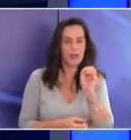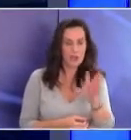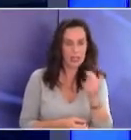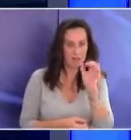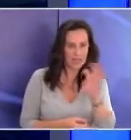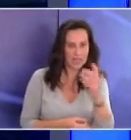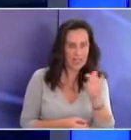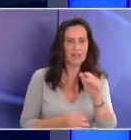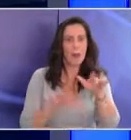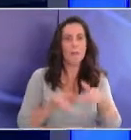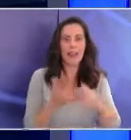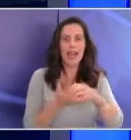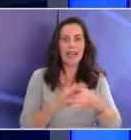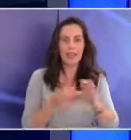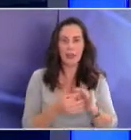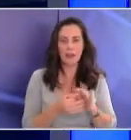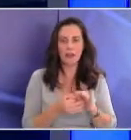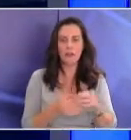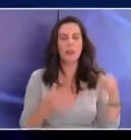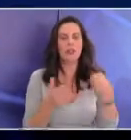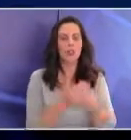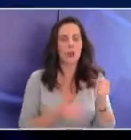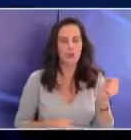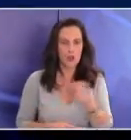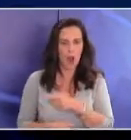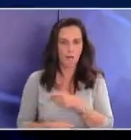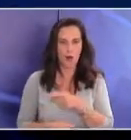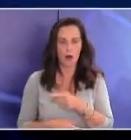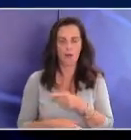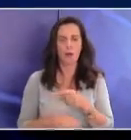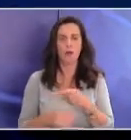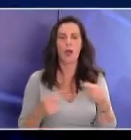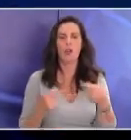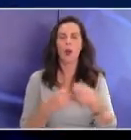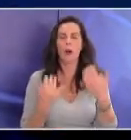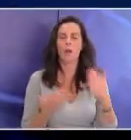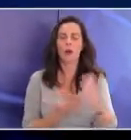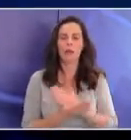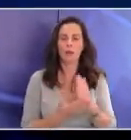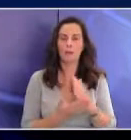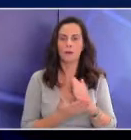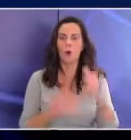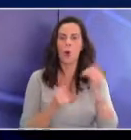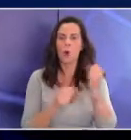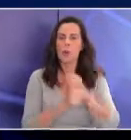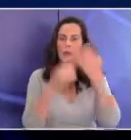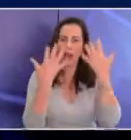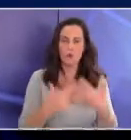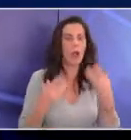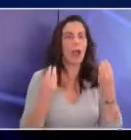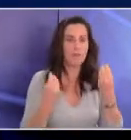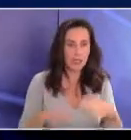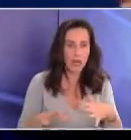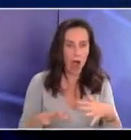סכום וירטואלי של כסף, סוף שבוע, תחילת שבוע, תלוי מתי הם קובעים את המועד, באים, עושים את החשבון,